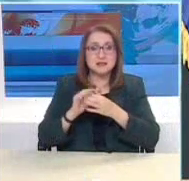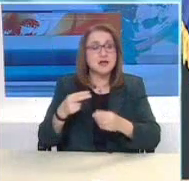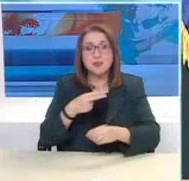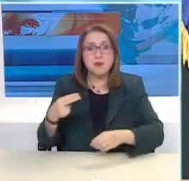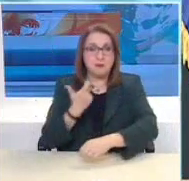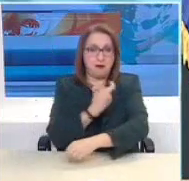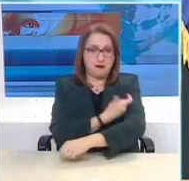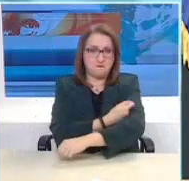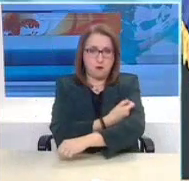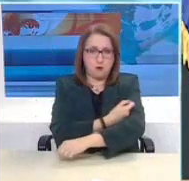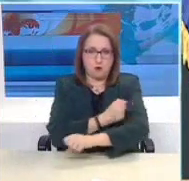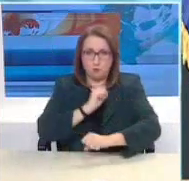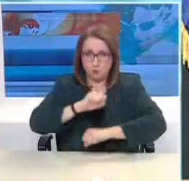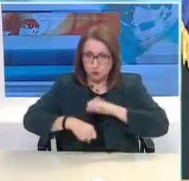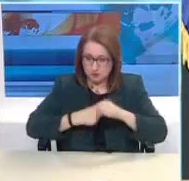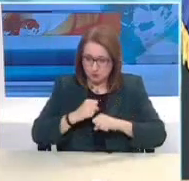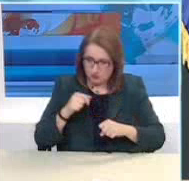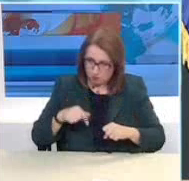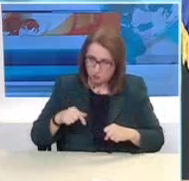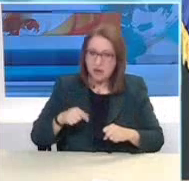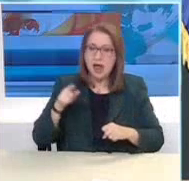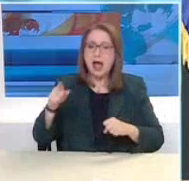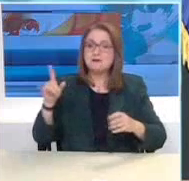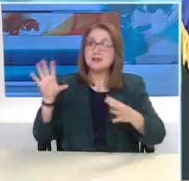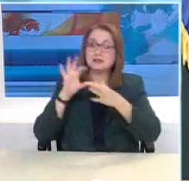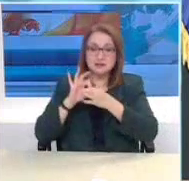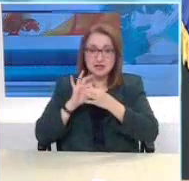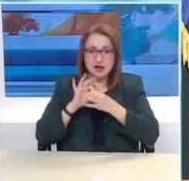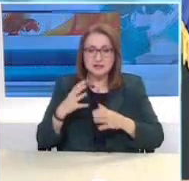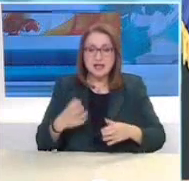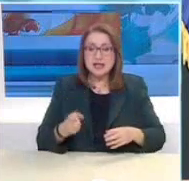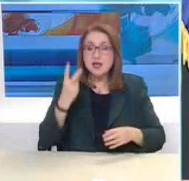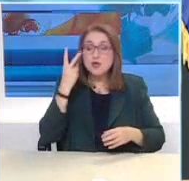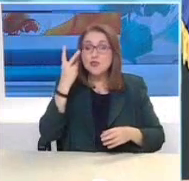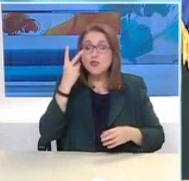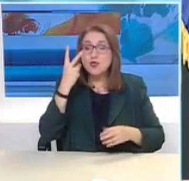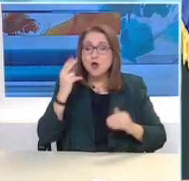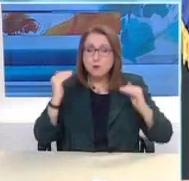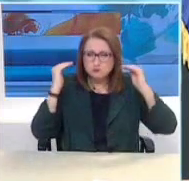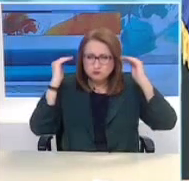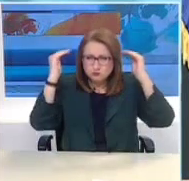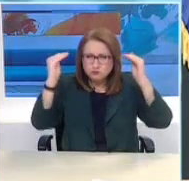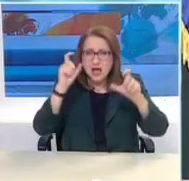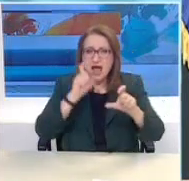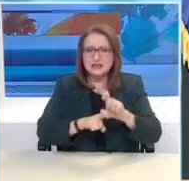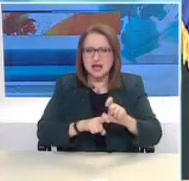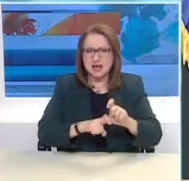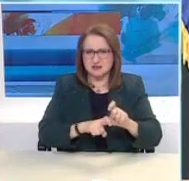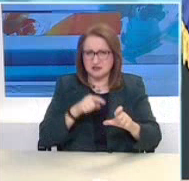ιού. Μια συνεργασία που αφορά δύο κορυφαίες στον τομέα των εμβολίων εταιρείες στον κόσμο.